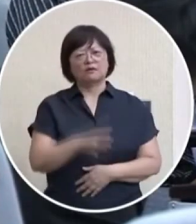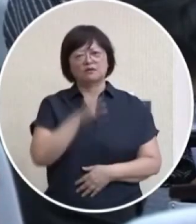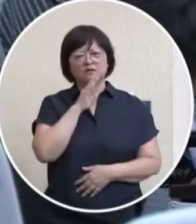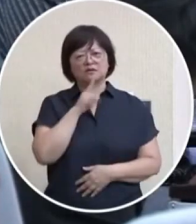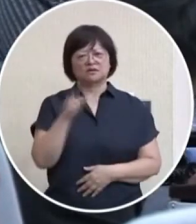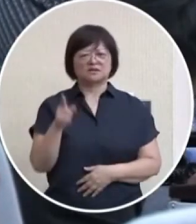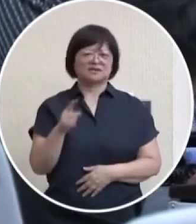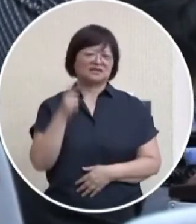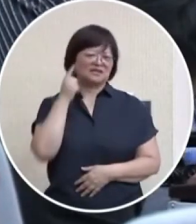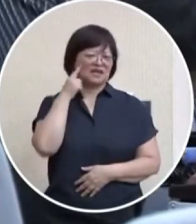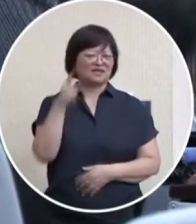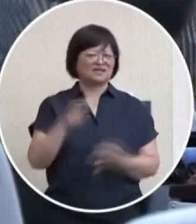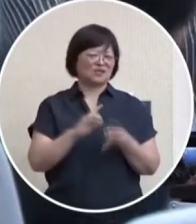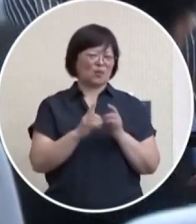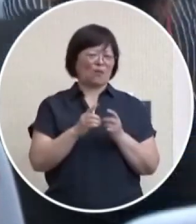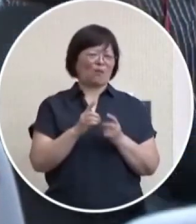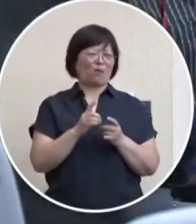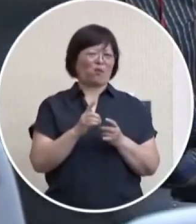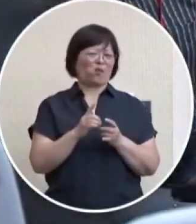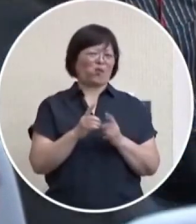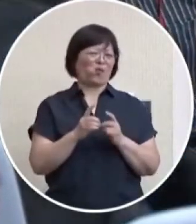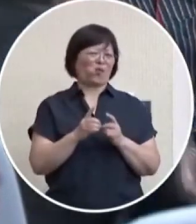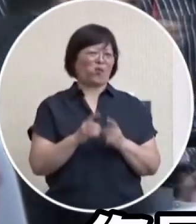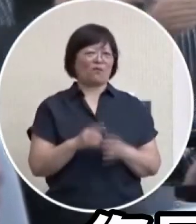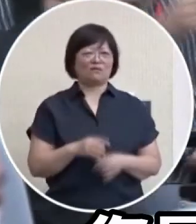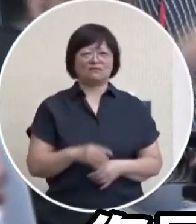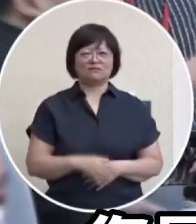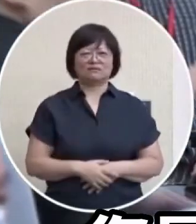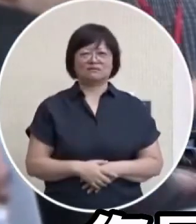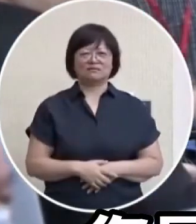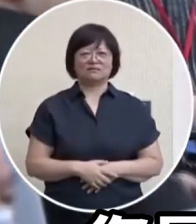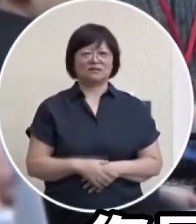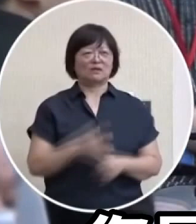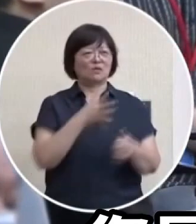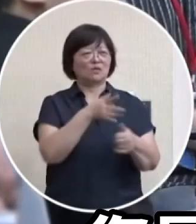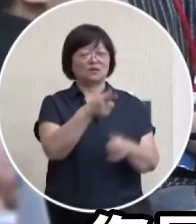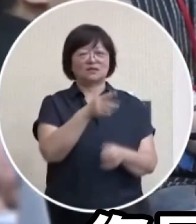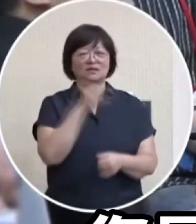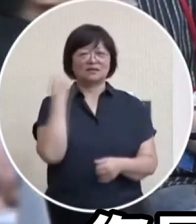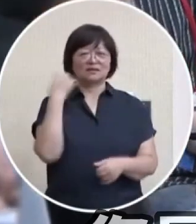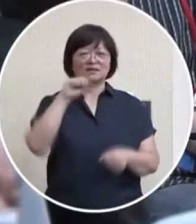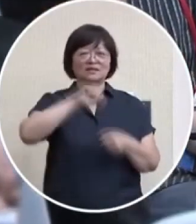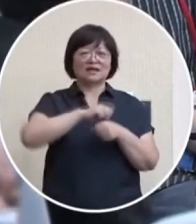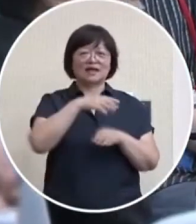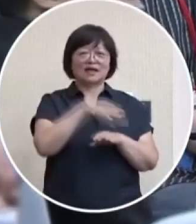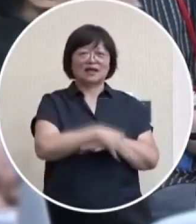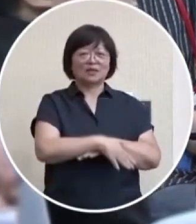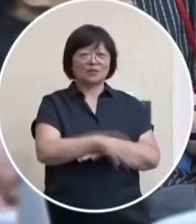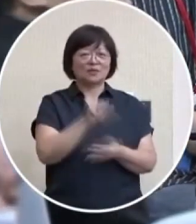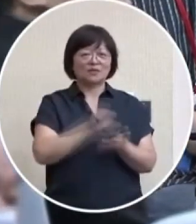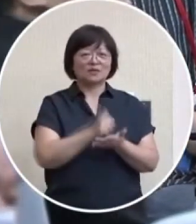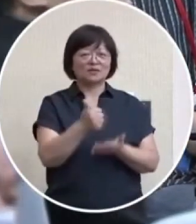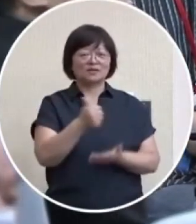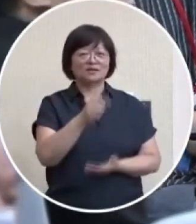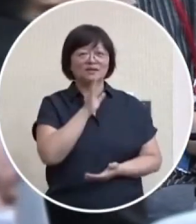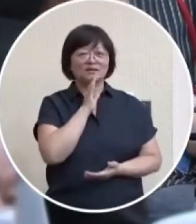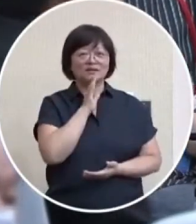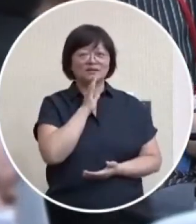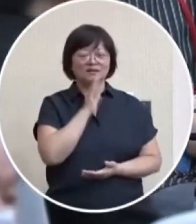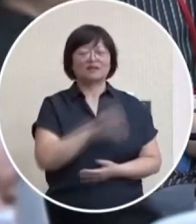汤圆？谢谢。 请问一下，您是新加坡联合早报的记者，是